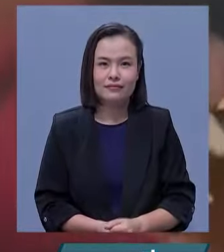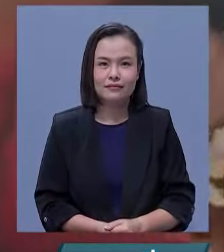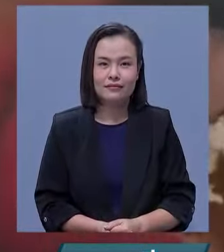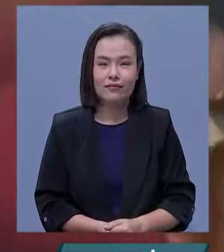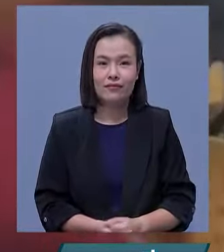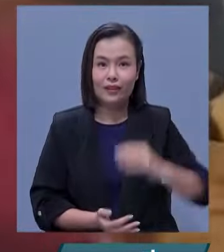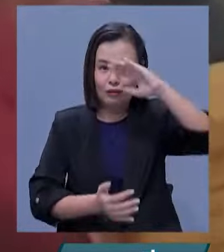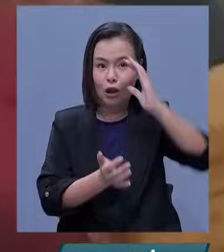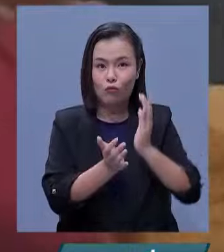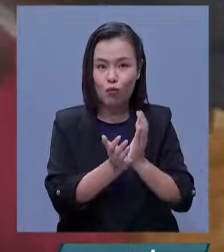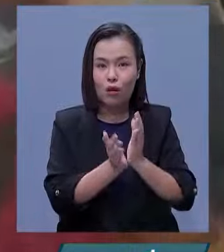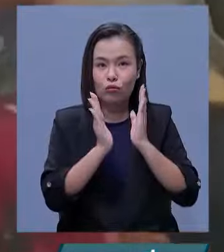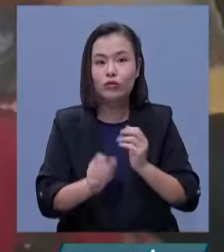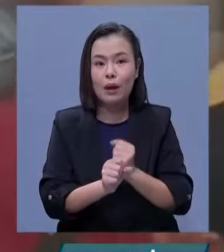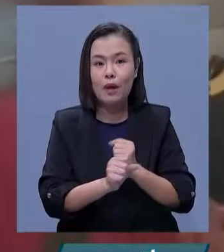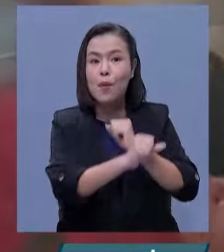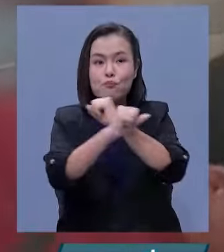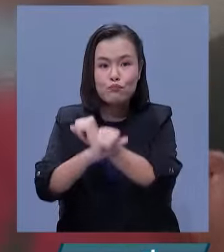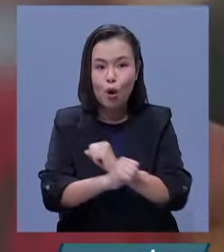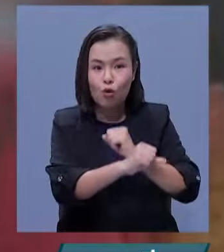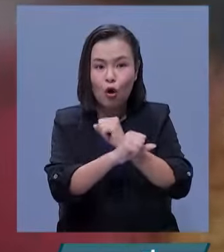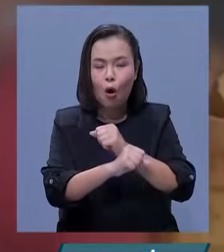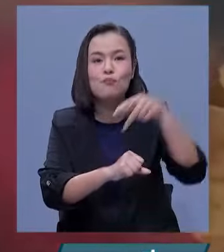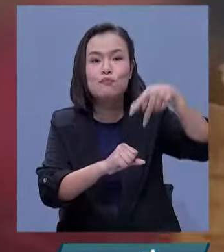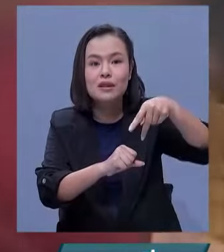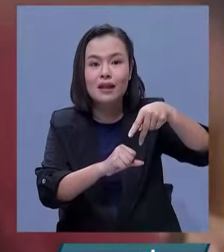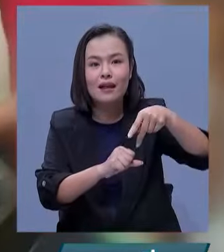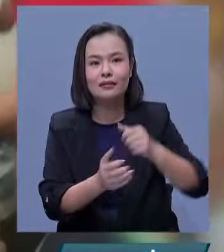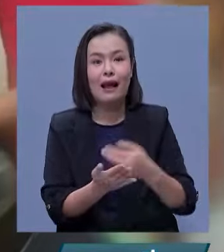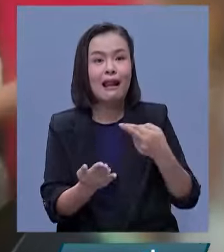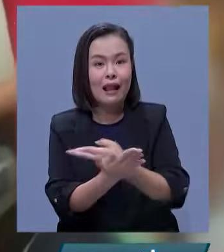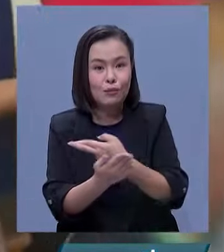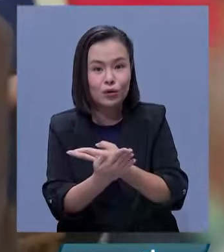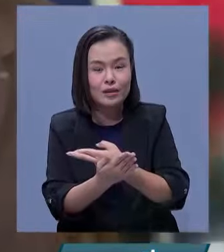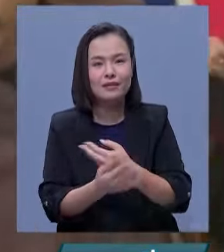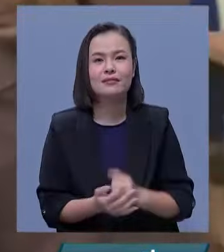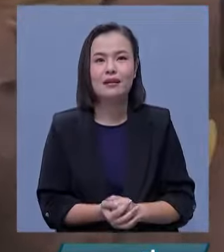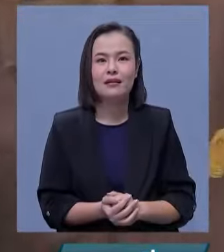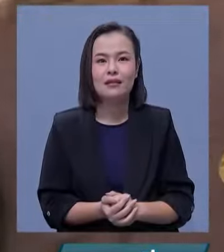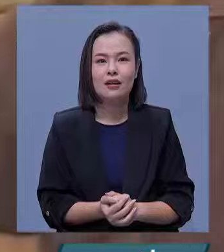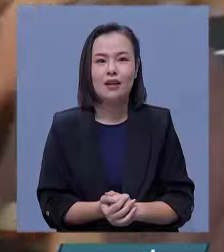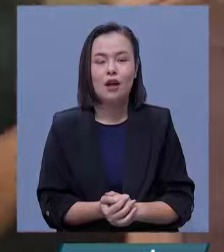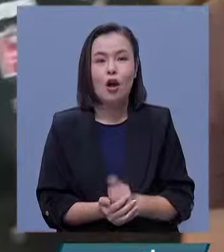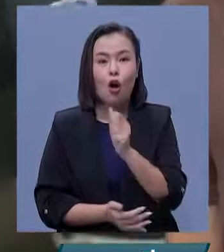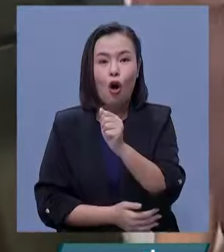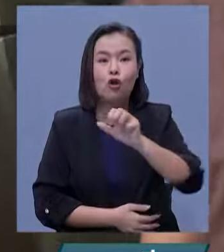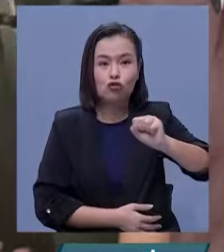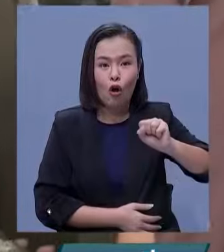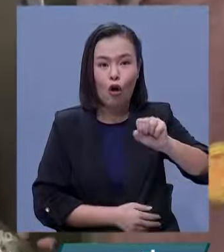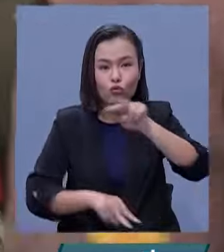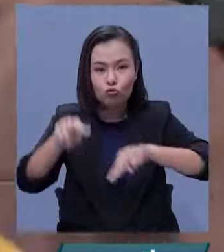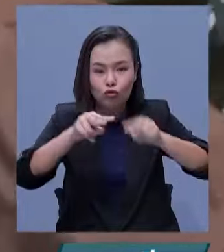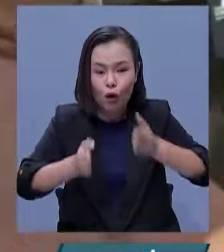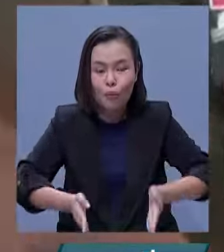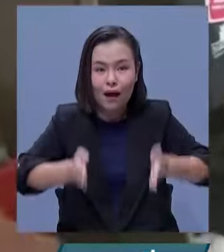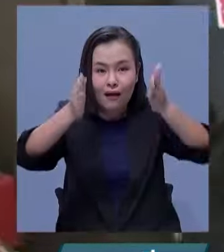ที่ทางเจ้าหน้าที่ฝ่ายปกครองนะครับชุดปฏิบัติการพิเศษอำเภอเมืองราชบุรีพร้อมด้วยสมาชิกอส.เข้าตรวจสอบในอาคารพาณิ